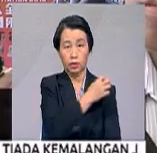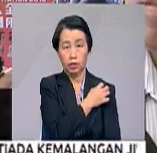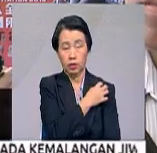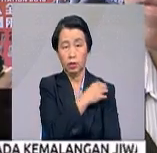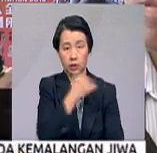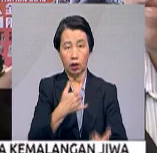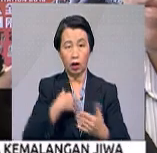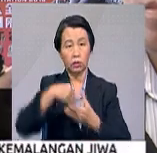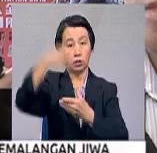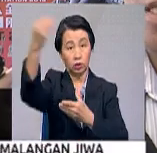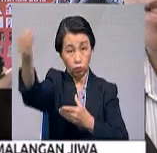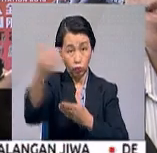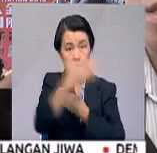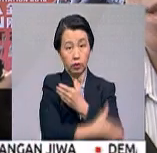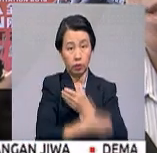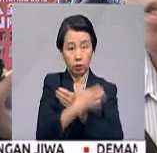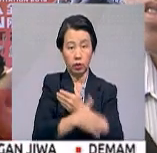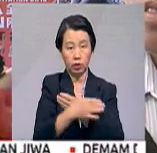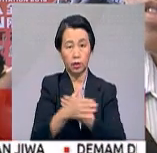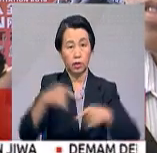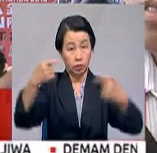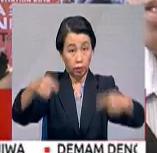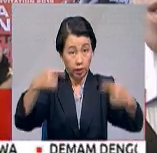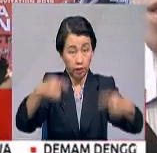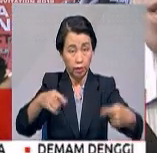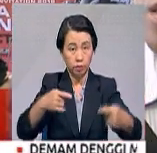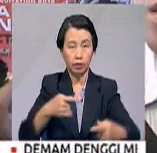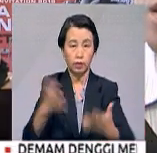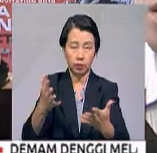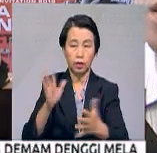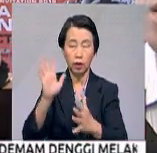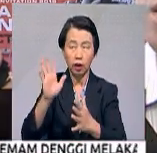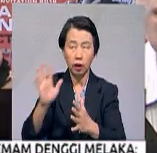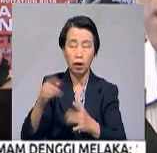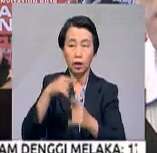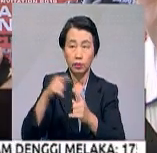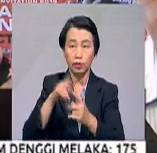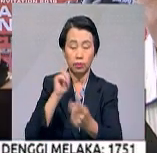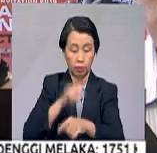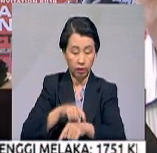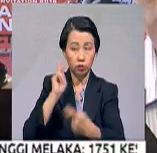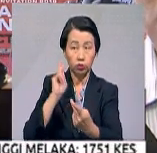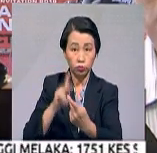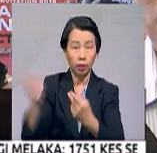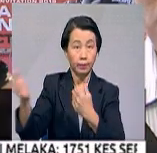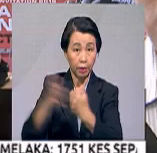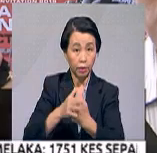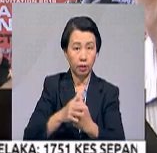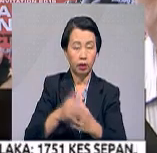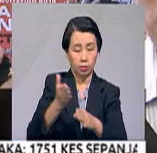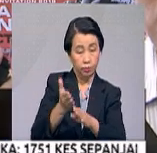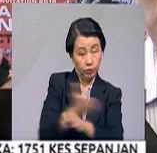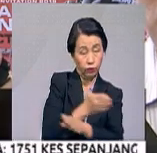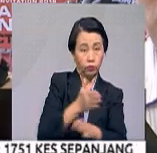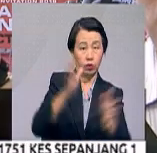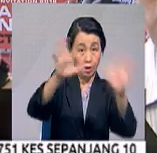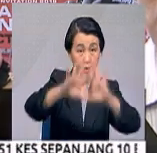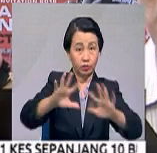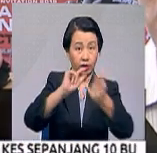ini berada di luar negara bertanding. Kita akan slot in masa mereka apabila sesuai lah. Yang pastinya sebelum SEA Games kita akan